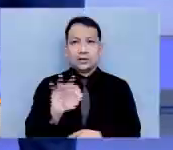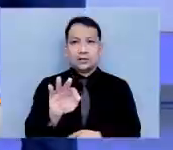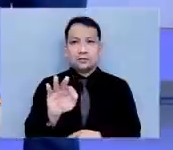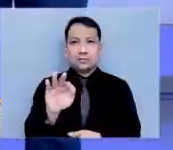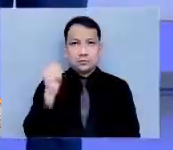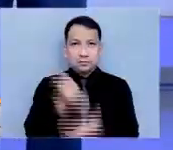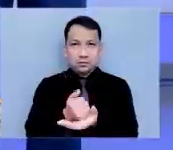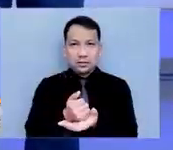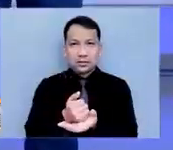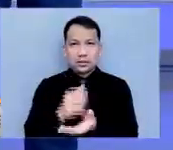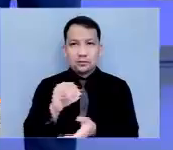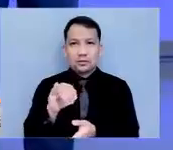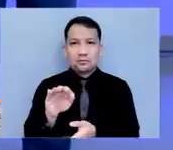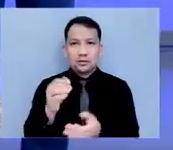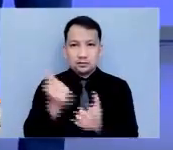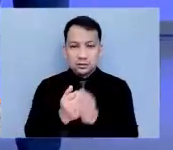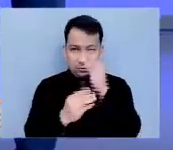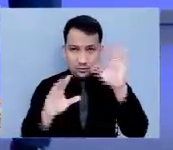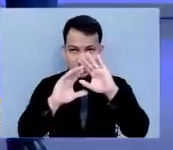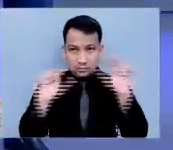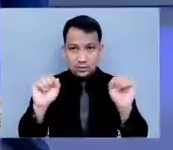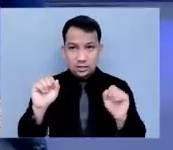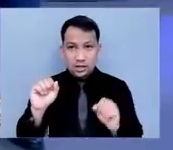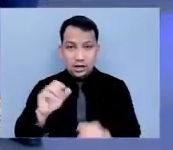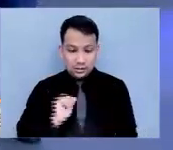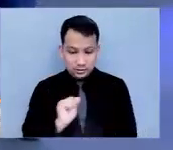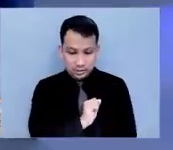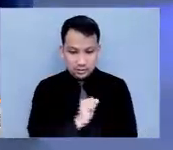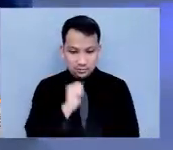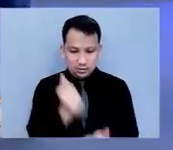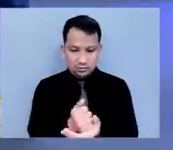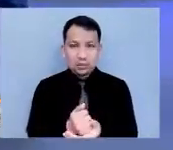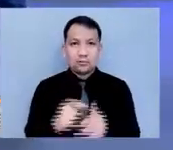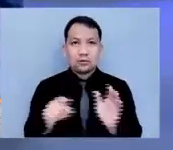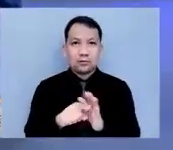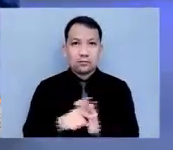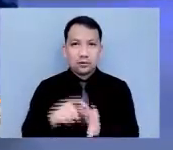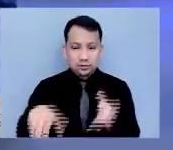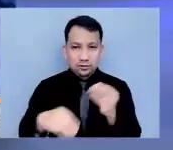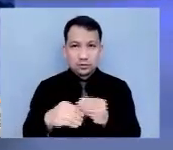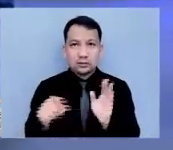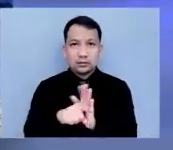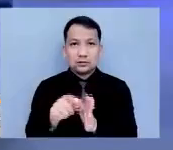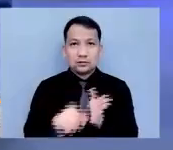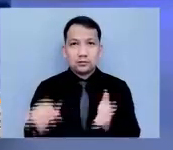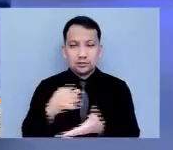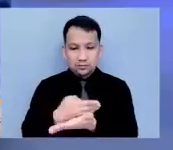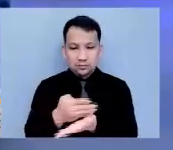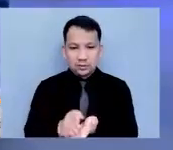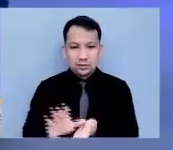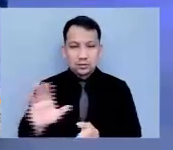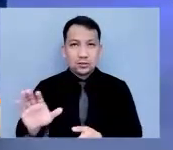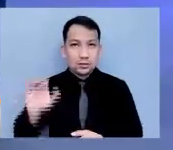yan, inaprubahan na ng Senado ang kanilang versyon kung saan pinagbawal ang pag-invest gamit ang pondo ng mga state insurer